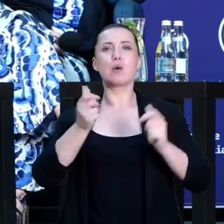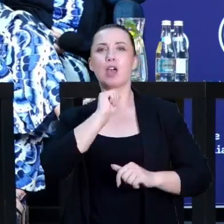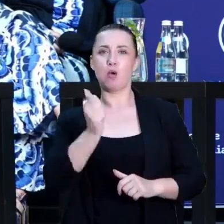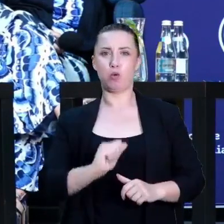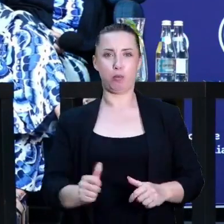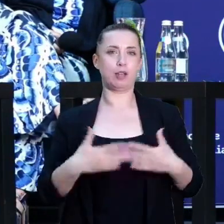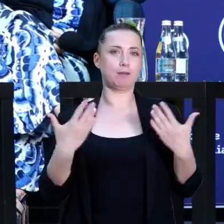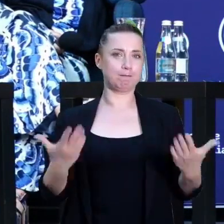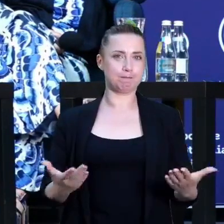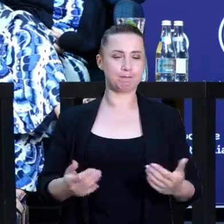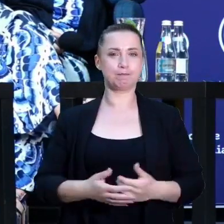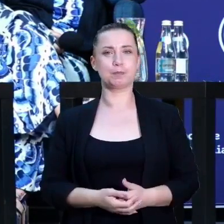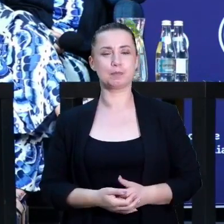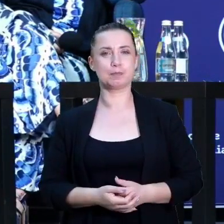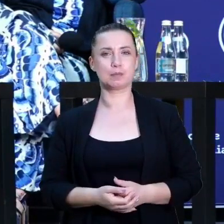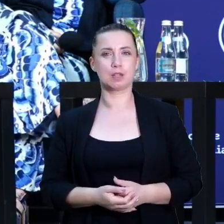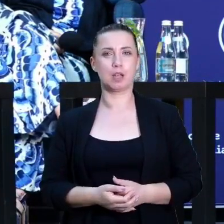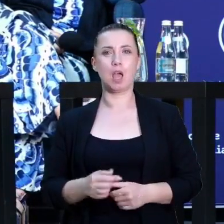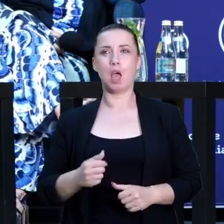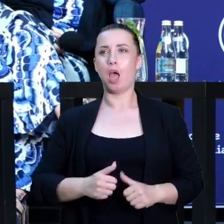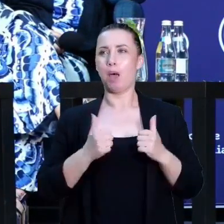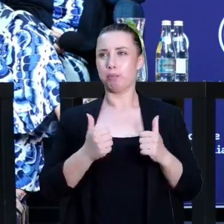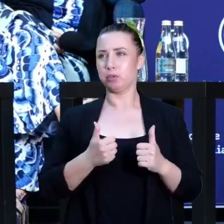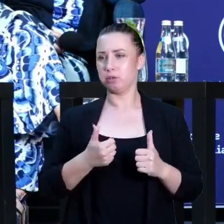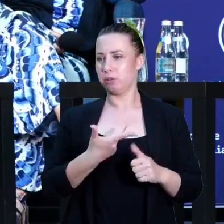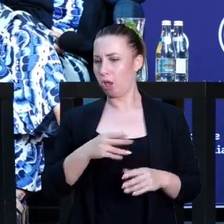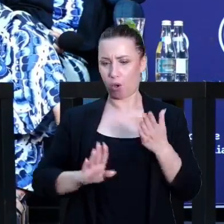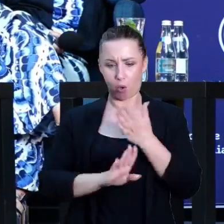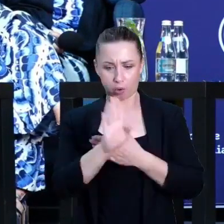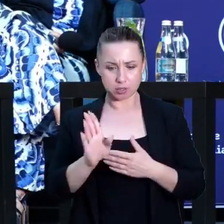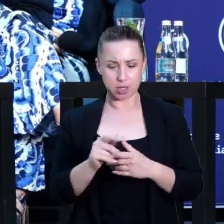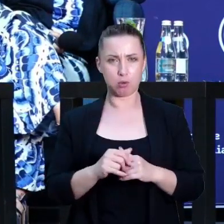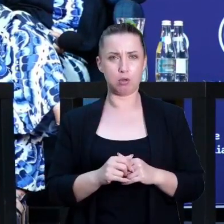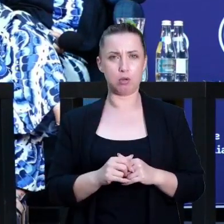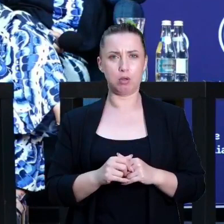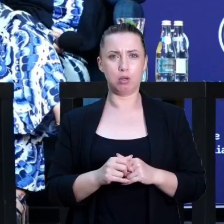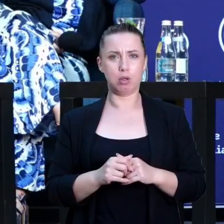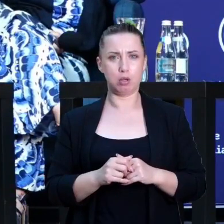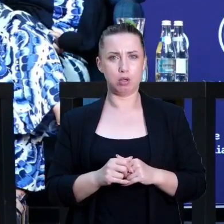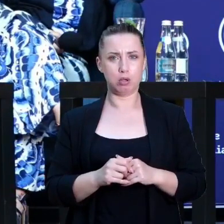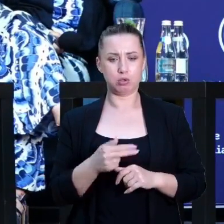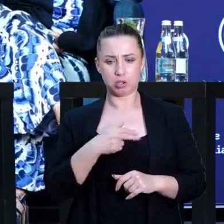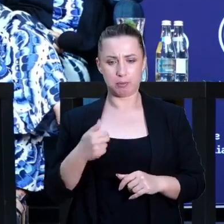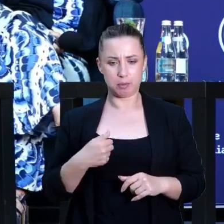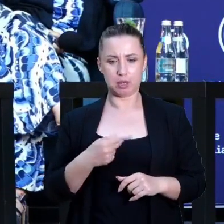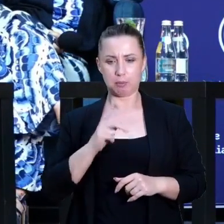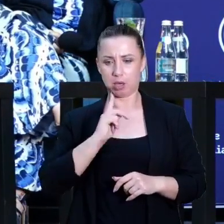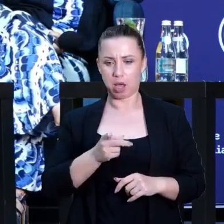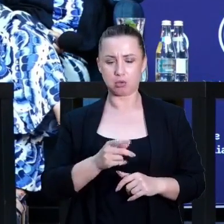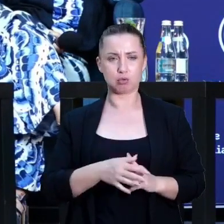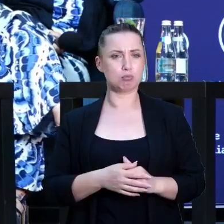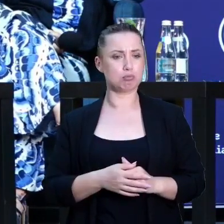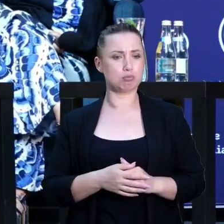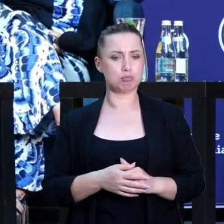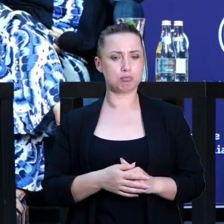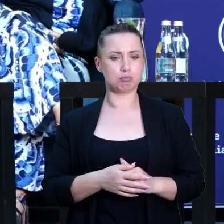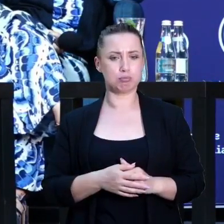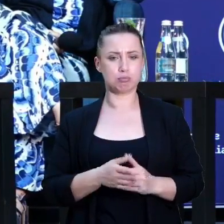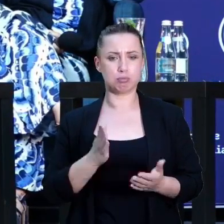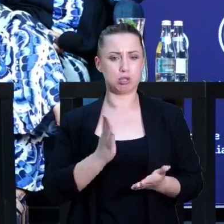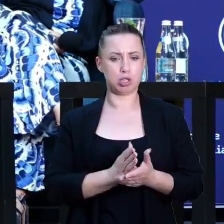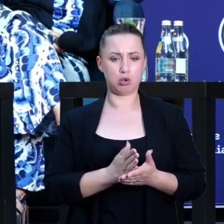świecie, żebyśmy nagle nie wylądowały gdzieś tam, prawda, na jakimś strasznym